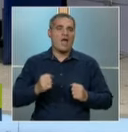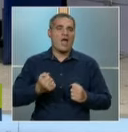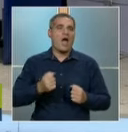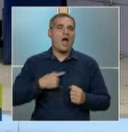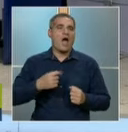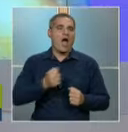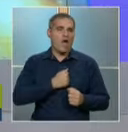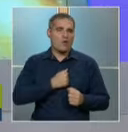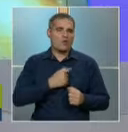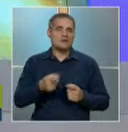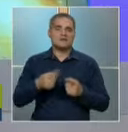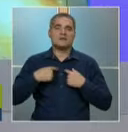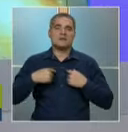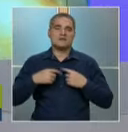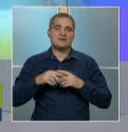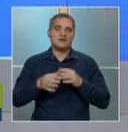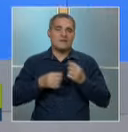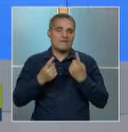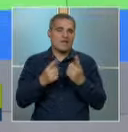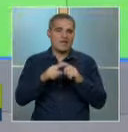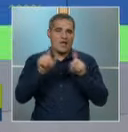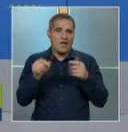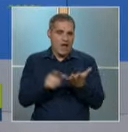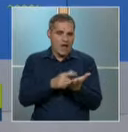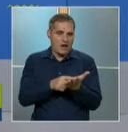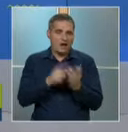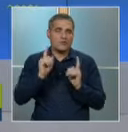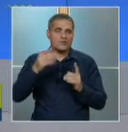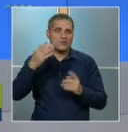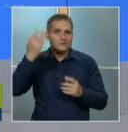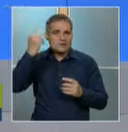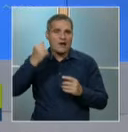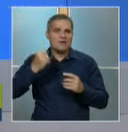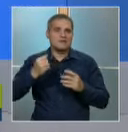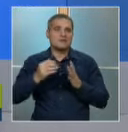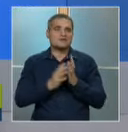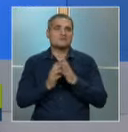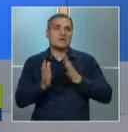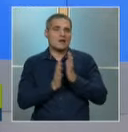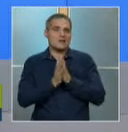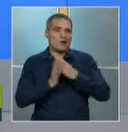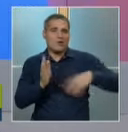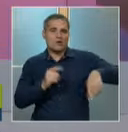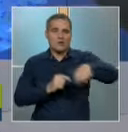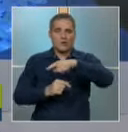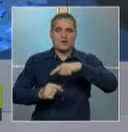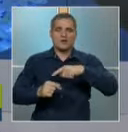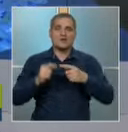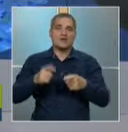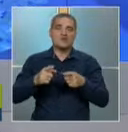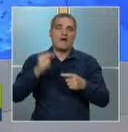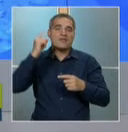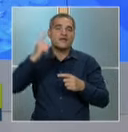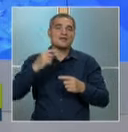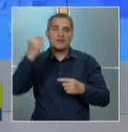егоисти, защото ние се обсебваме в един екран просто, в който забравяме, че съществуват околните около нас. Точно това е идеята на